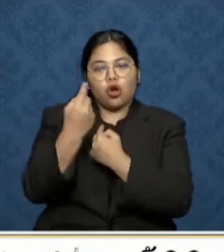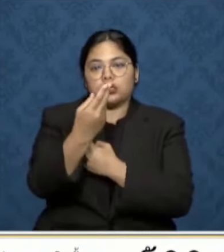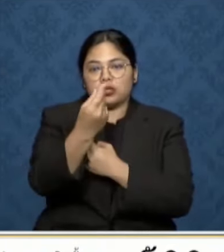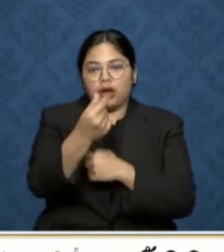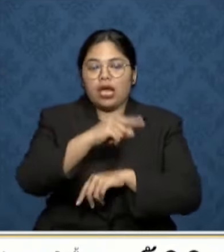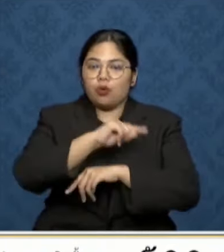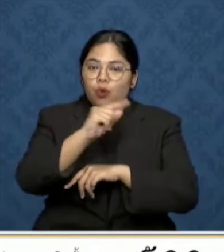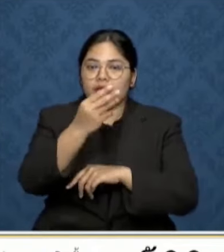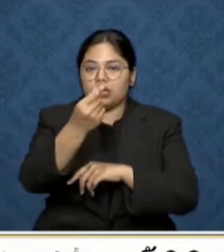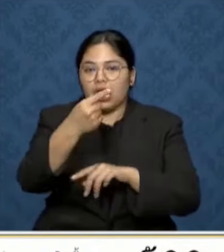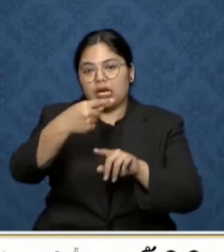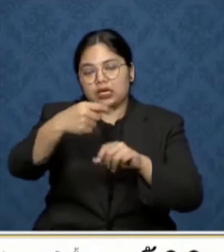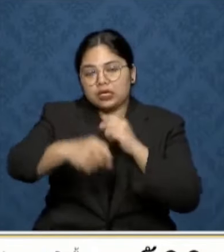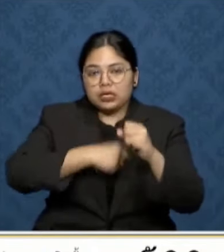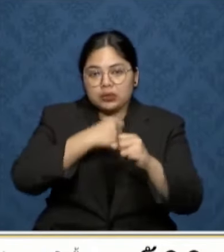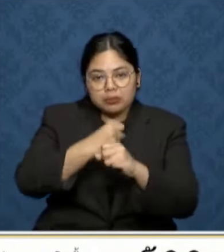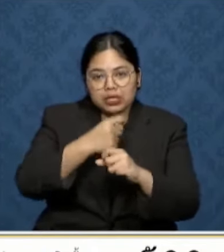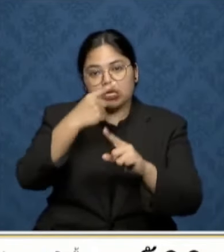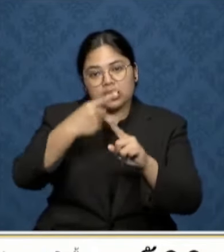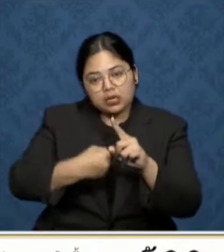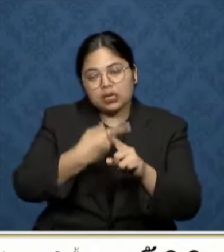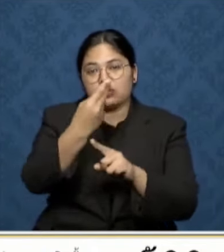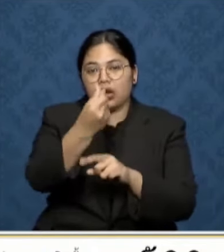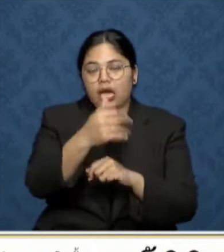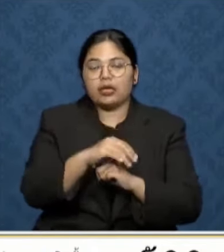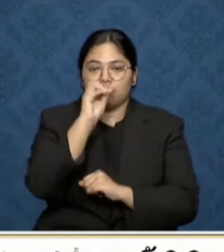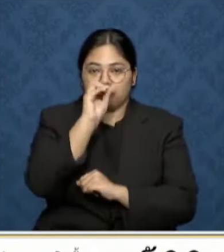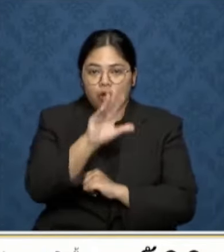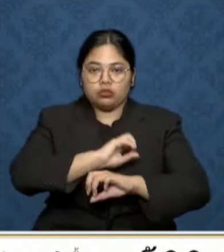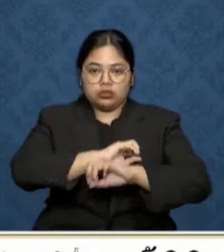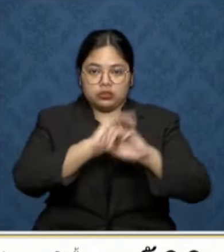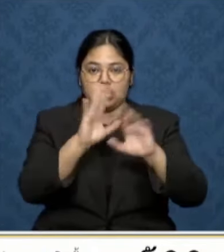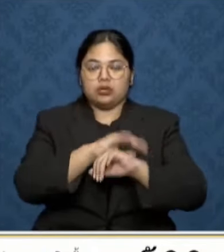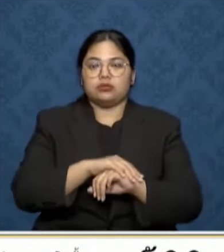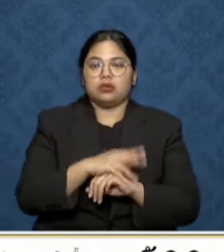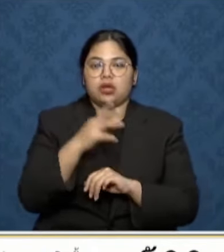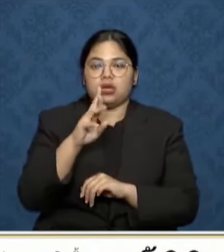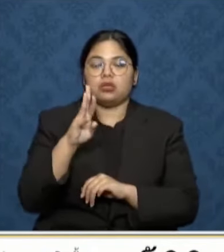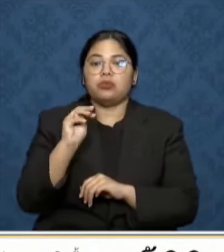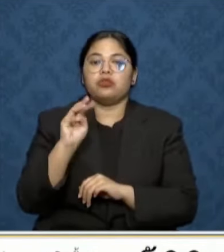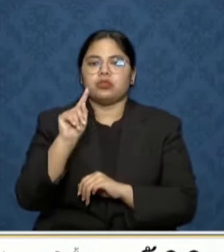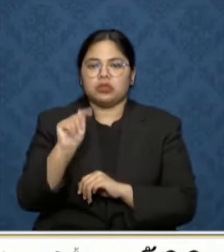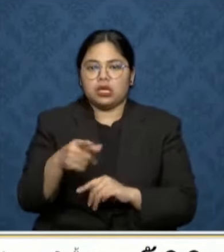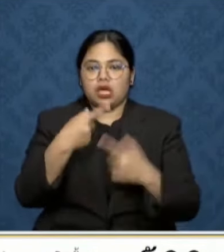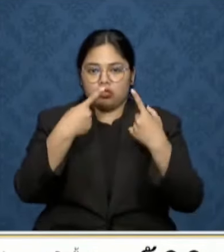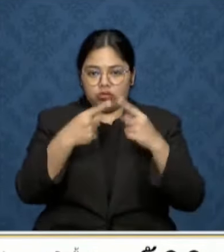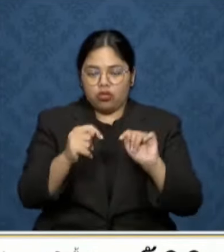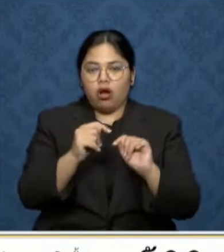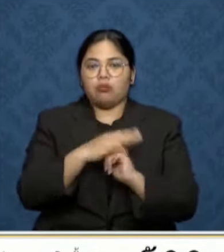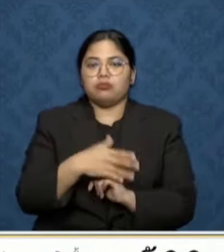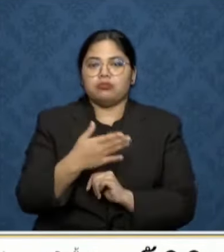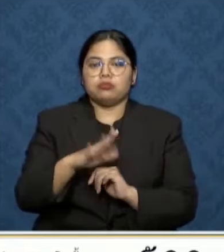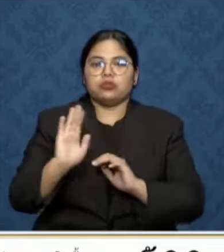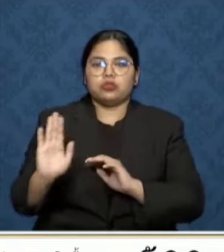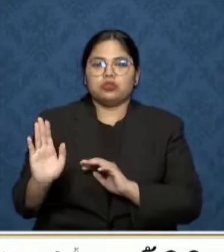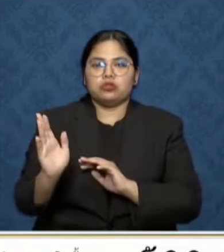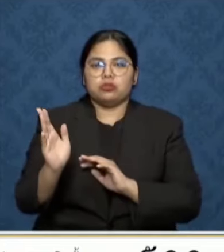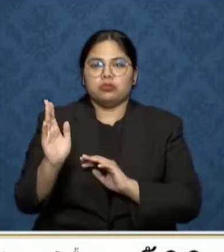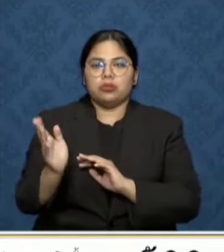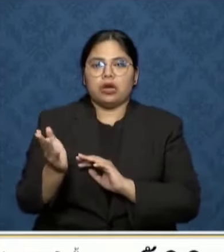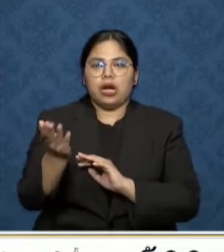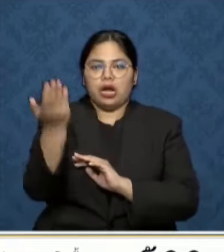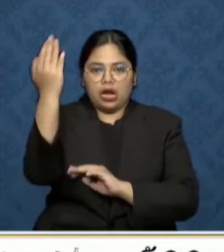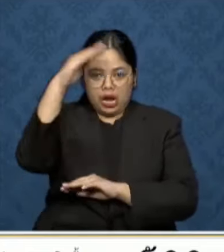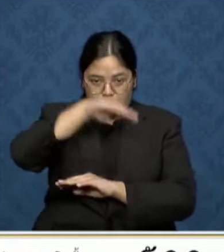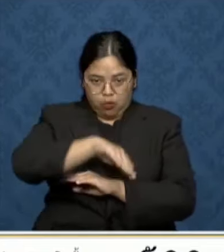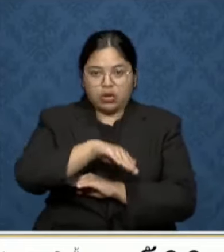แล้วมันต้องแค่ไหน เมื่อช่งกนวทานบตีได้มาตอบเพื่สมาชิไปนะครัว่า โอ้ห กดหมายต่ ๆ เนี่ย มนปิดกั้นการใช้